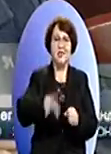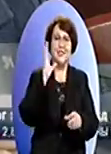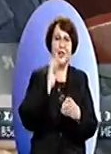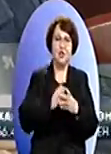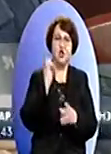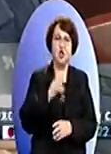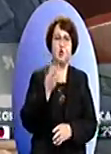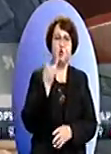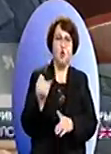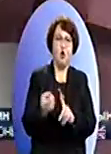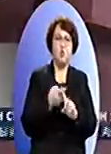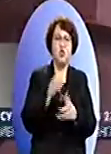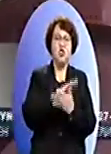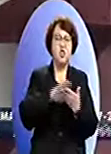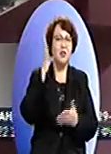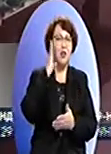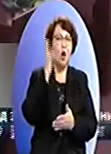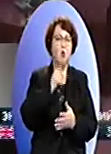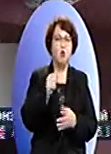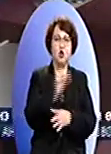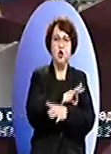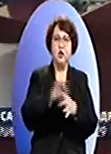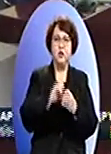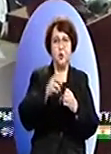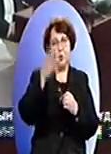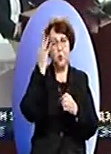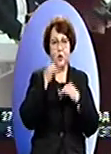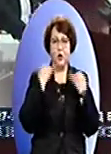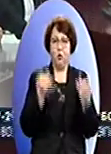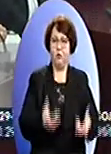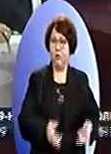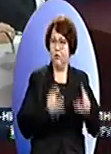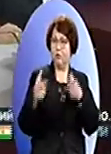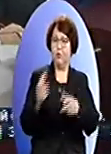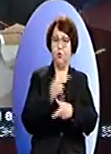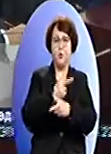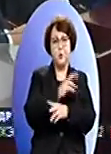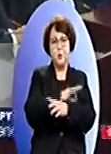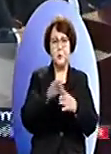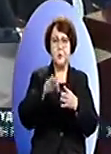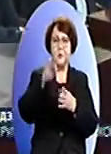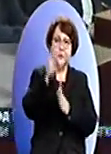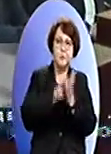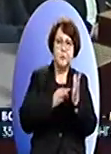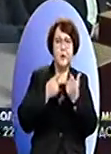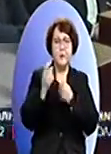найруулгын төслийг боловсруулж удахгүй улсын хурлаар хилцүүлэхээр төлөвлөж байгааг тэр хэлсэн юм аа.